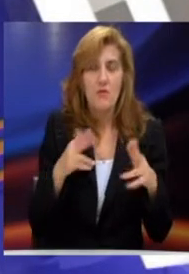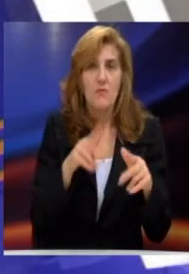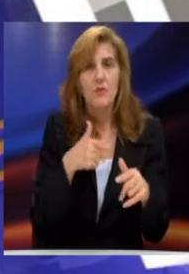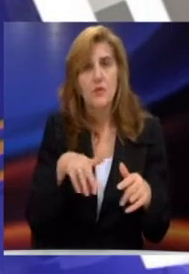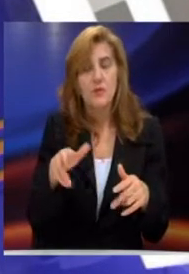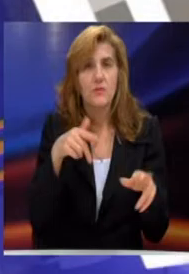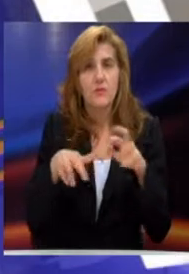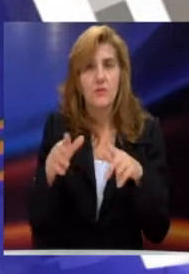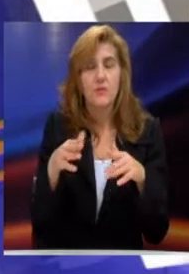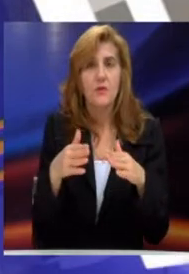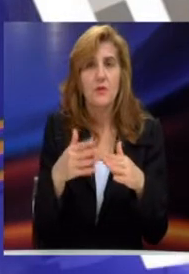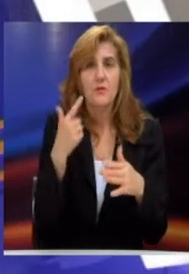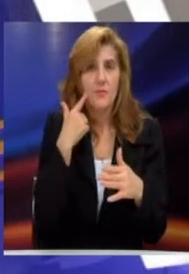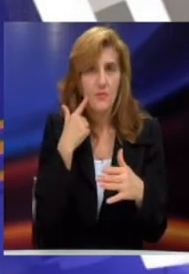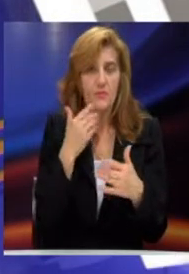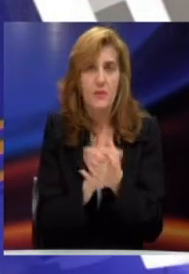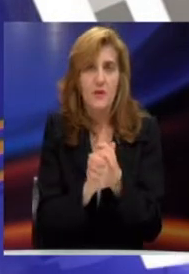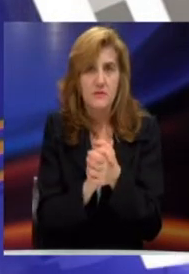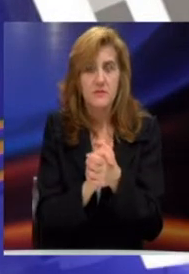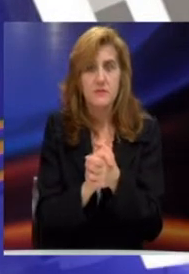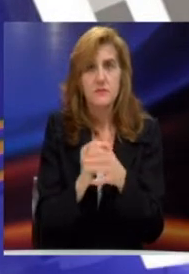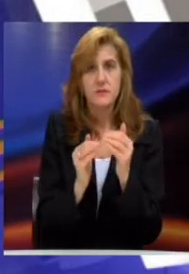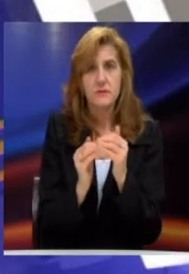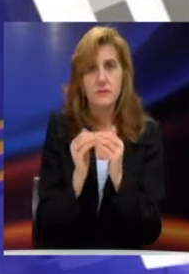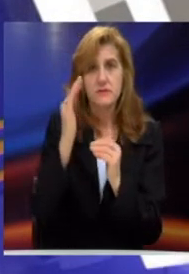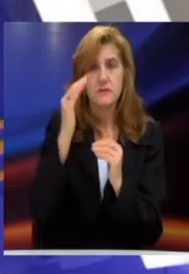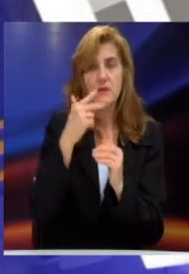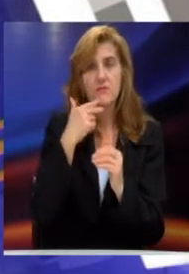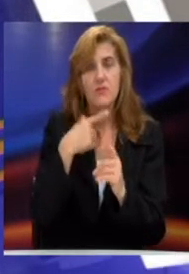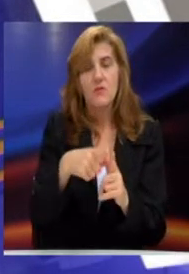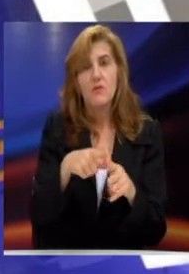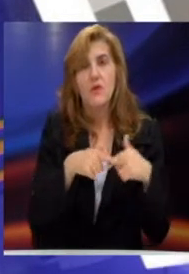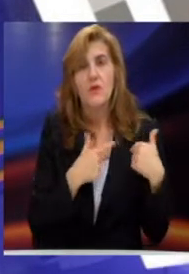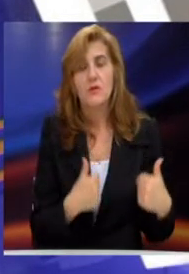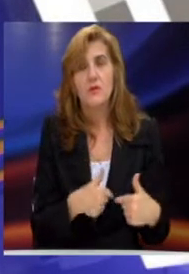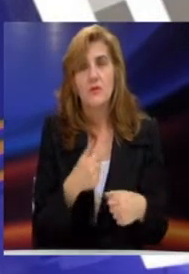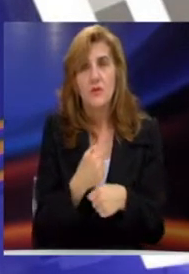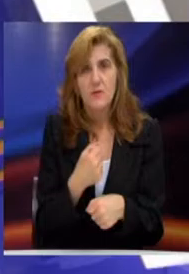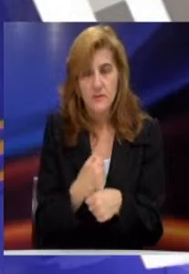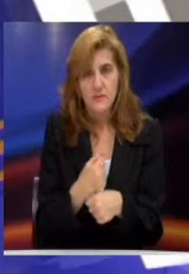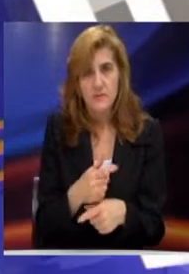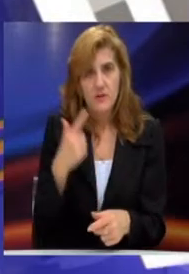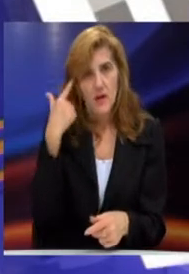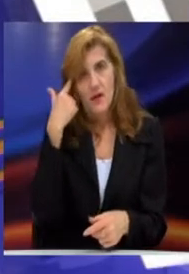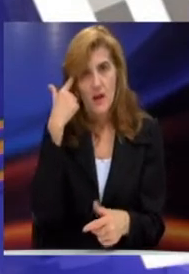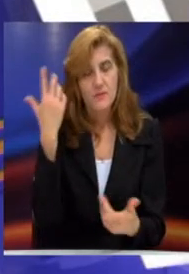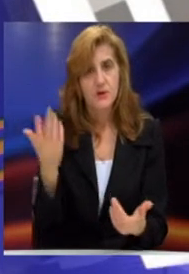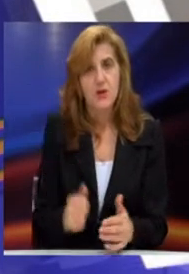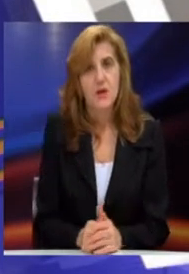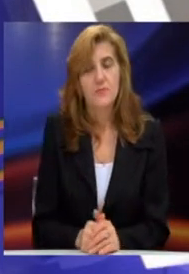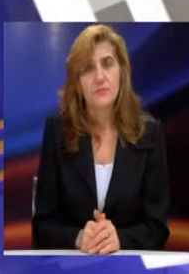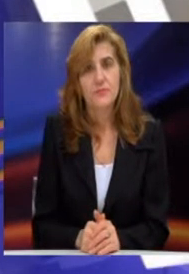i memoranduma o saradnji. Cilj saradnje je podizanje svesti o važnosti volontiranja i razvoj humanog načina